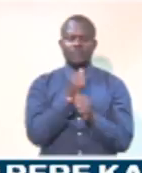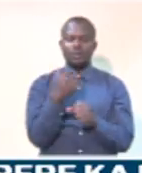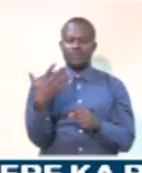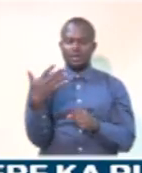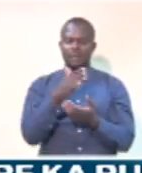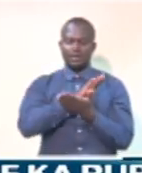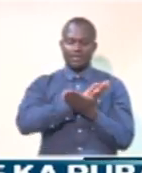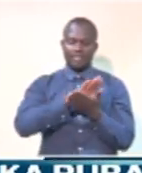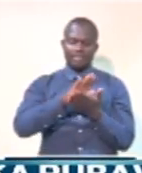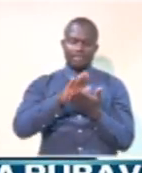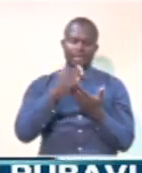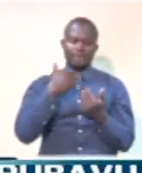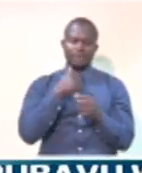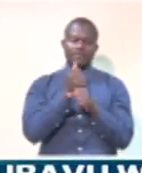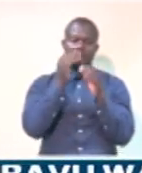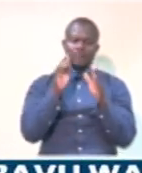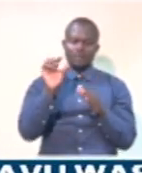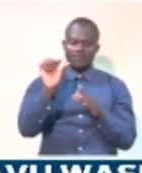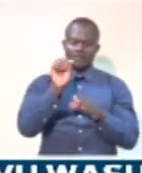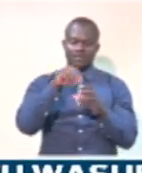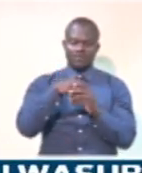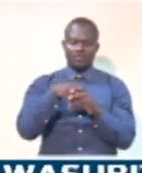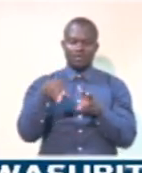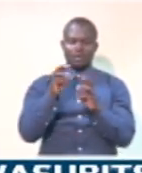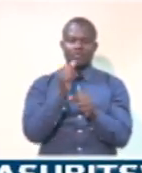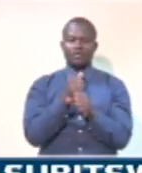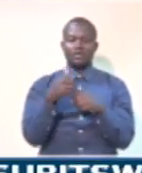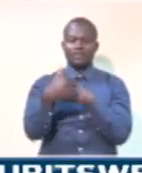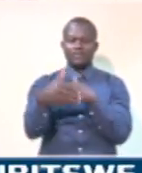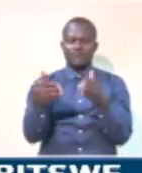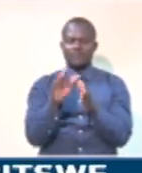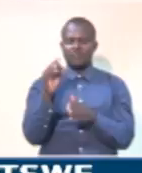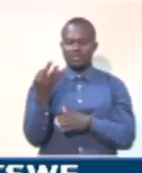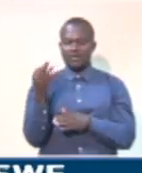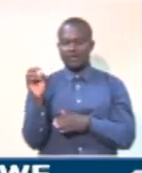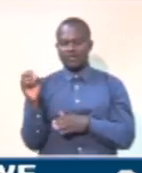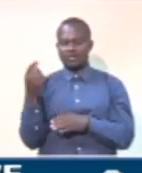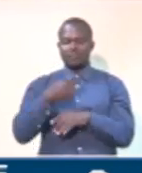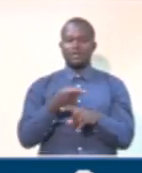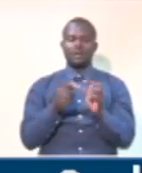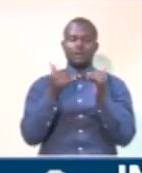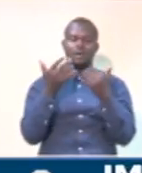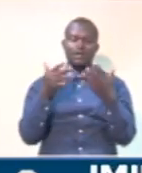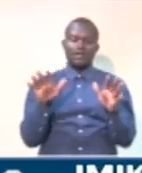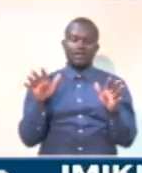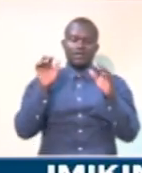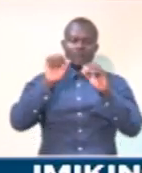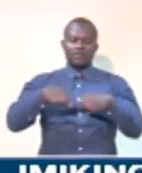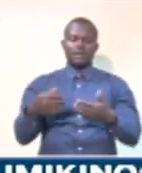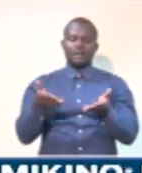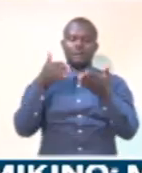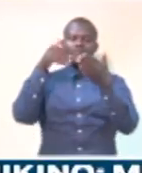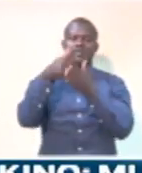z'isuku rwari rufite abakozi bacya rushyiramo kujya bakoraga nk'amakarito 300 ku munsi ariko bashize ibyumweru bike barabashije kuzamura